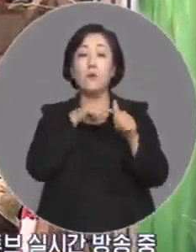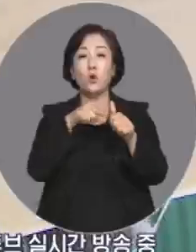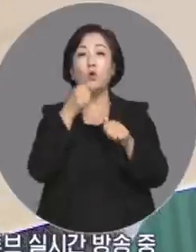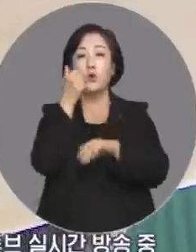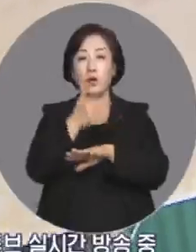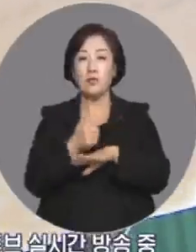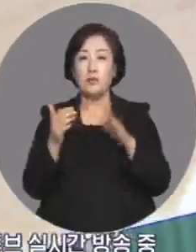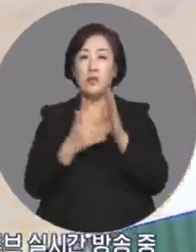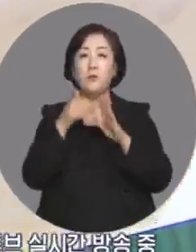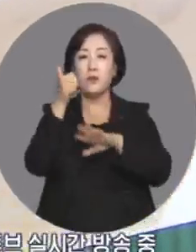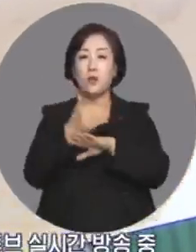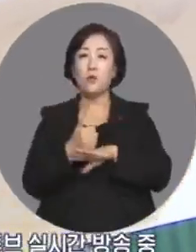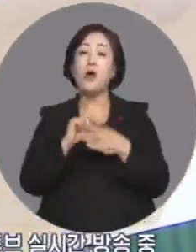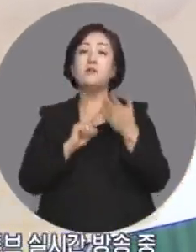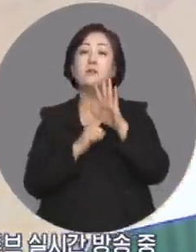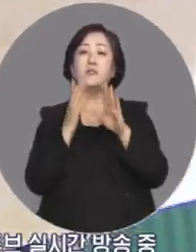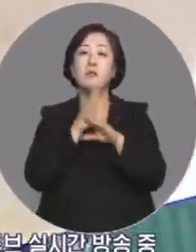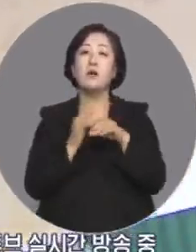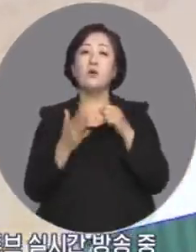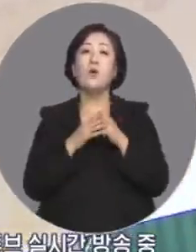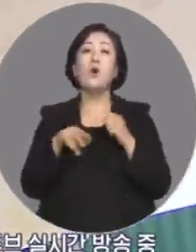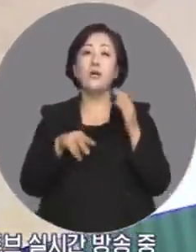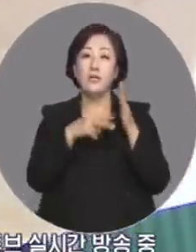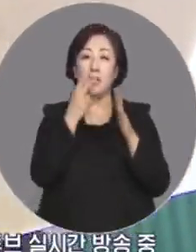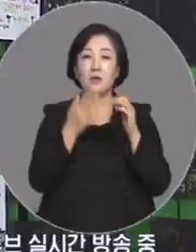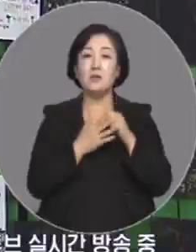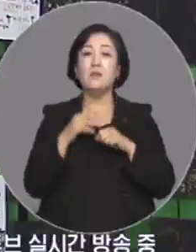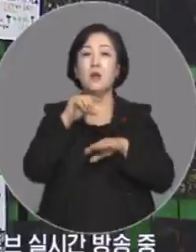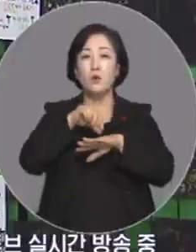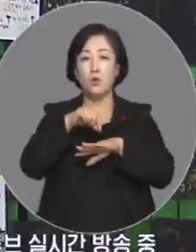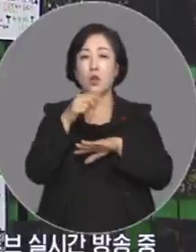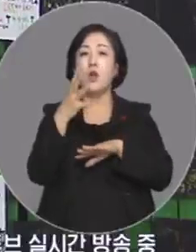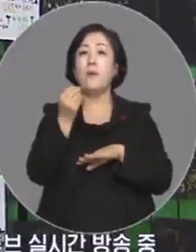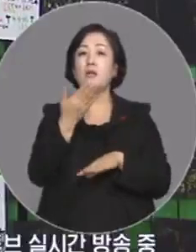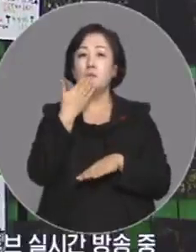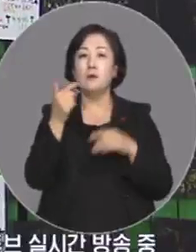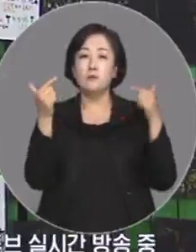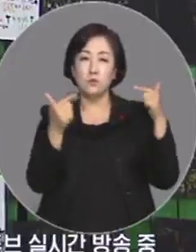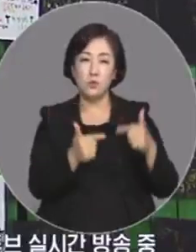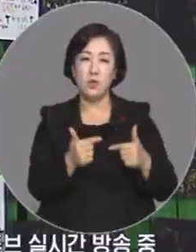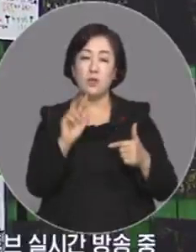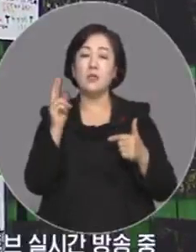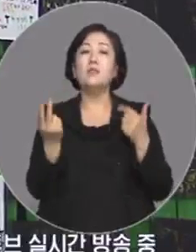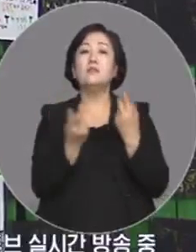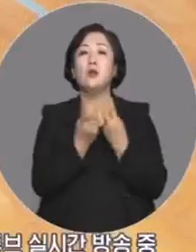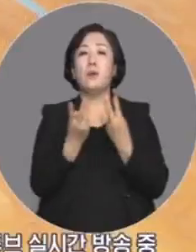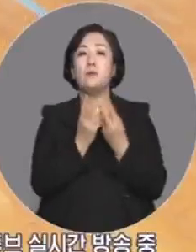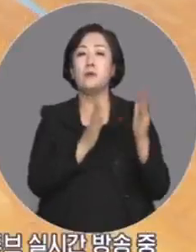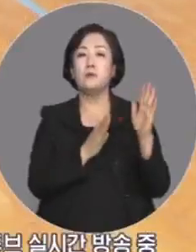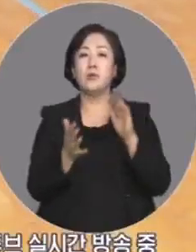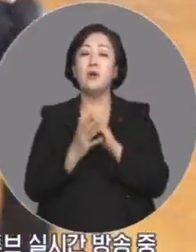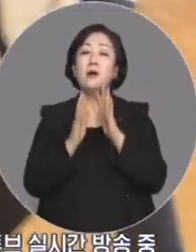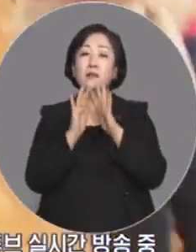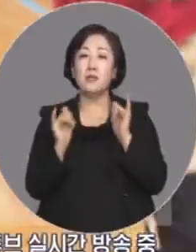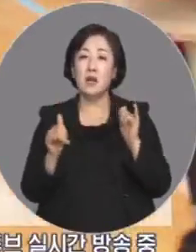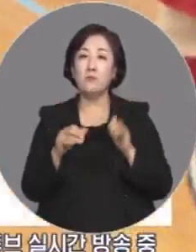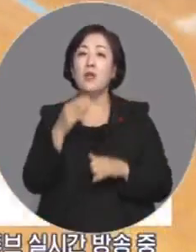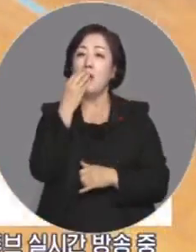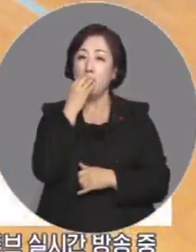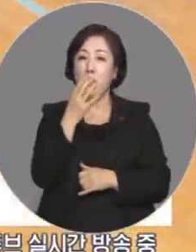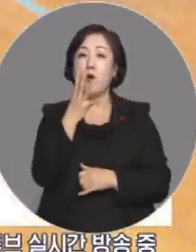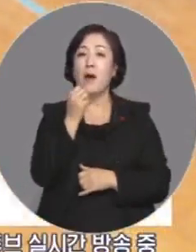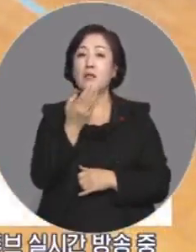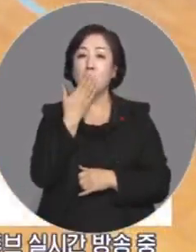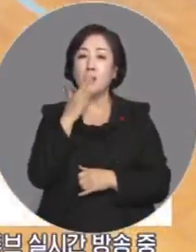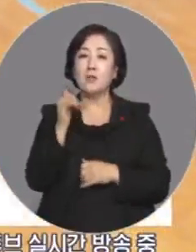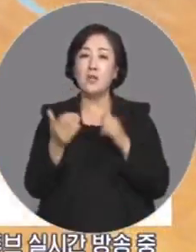결과물을 전시하는 겁니다. 2학년들은 고기 섭취를 줄여야 하는 이유를 주제로 작품을 만들었습니다. 사람들이 햄버거를 많이